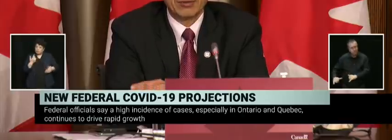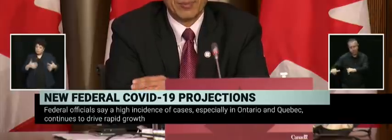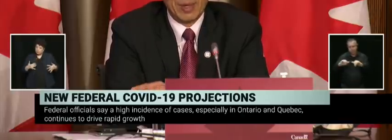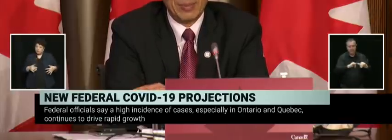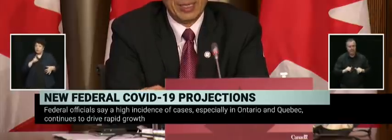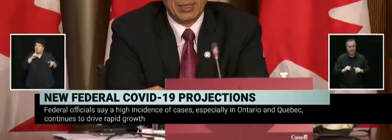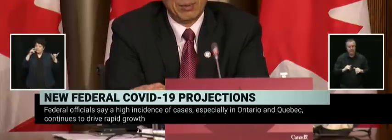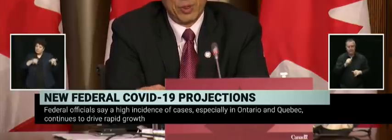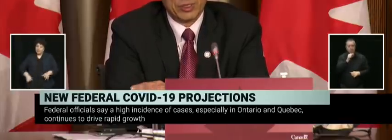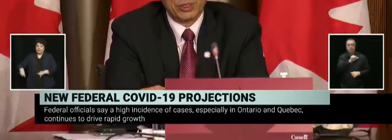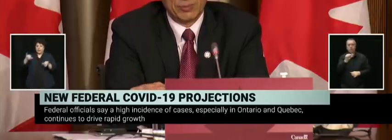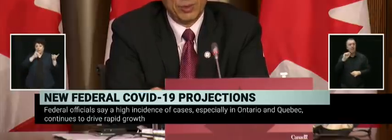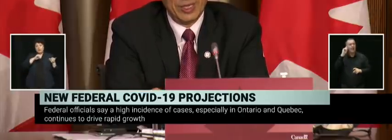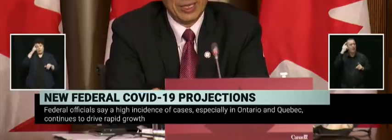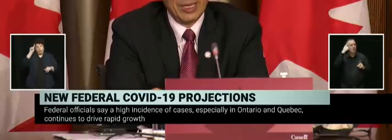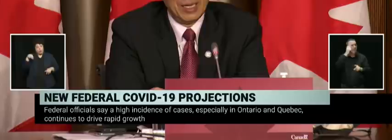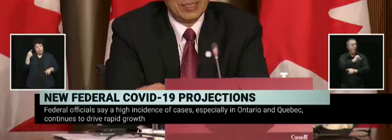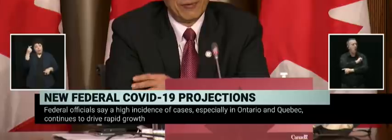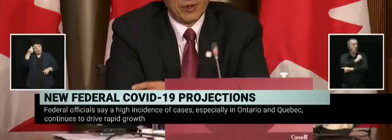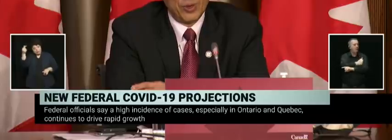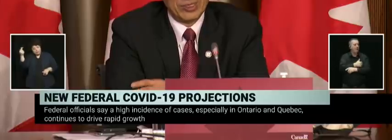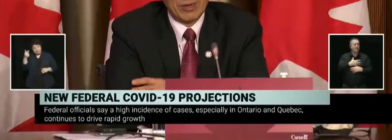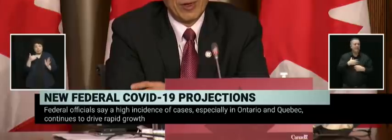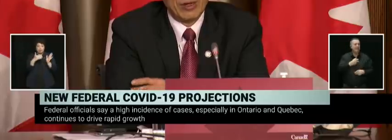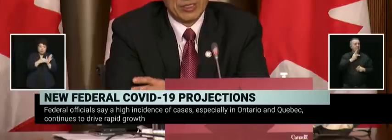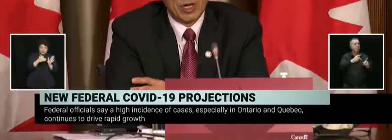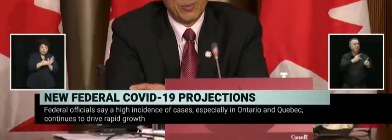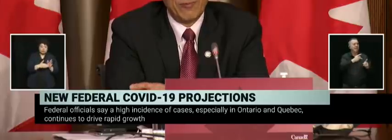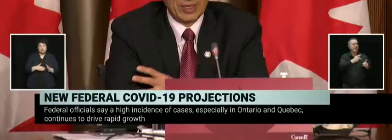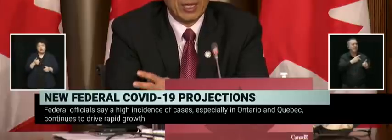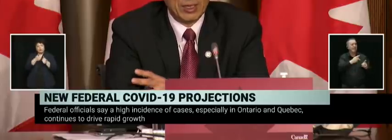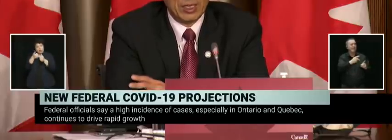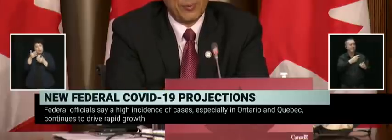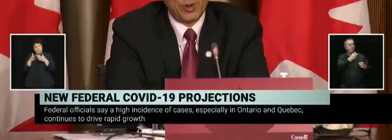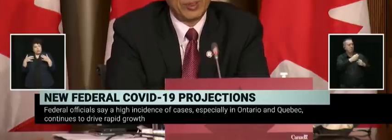de santé publique, c'est vraiment un travail